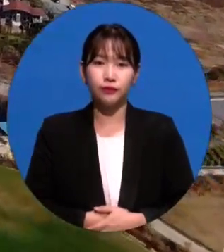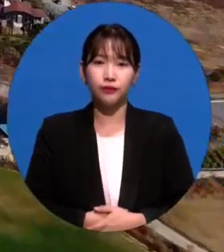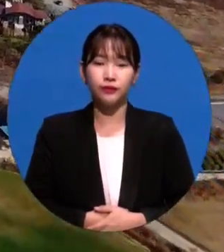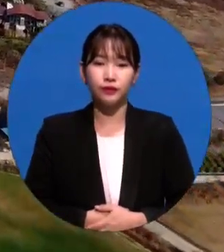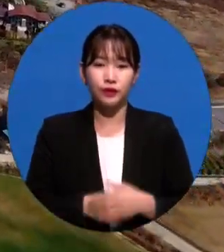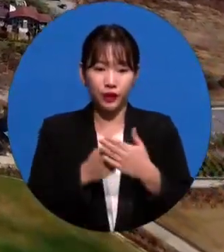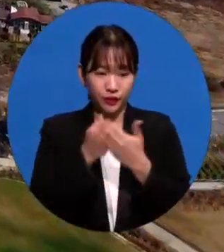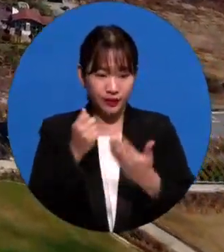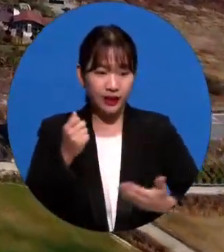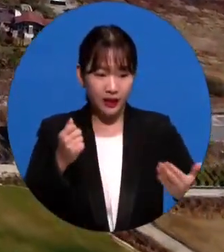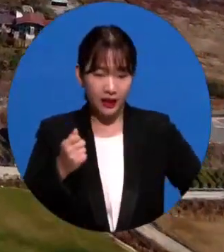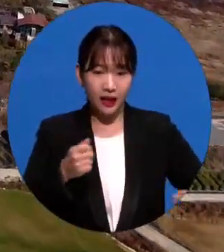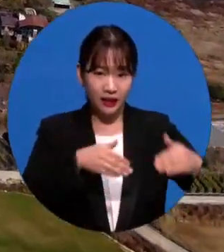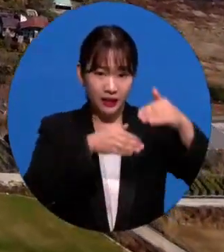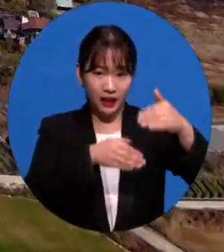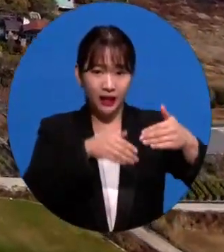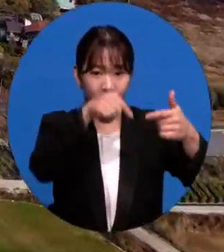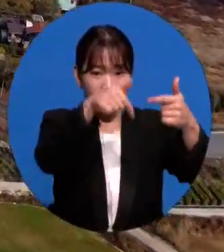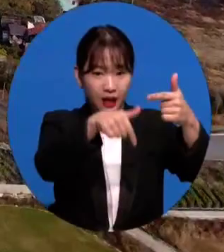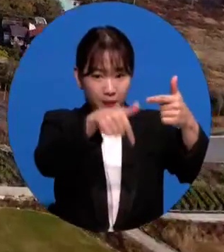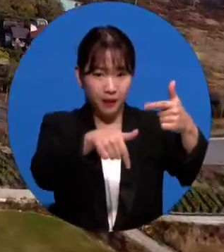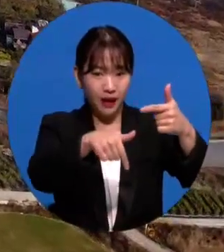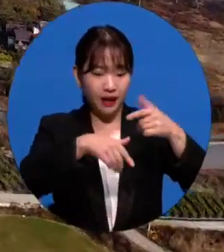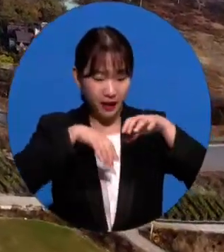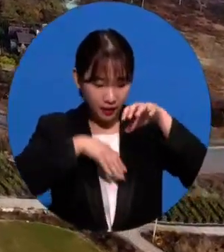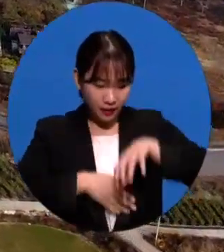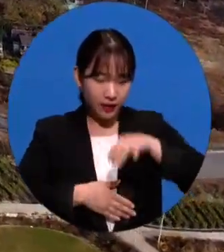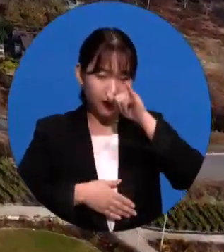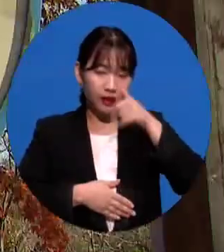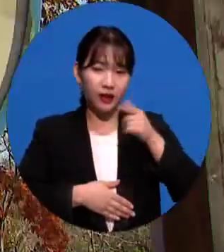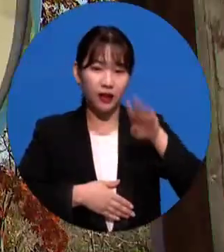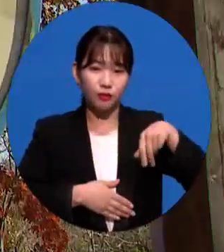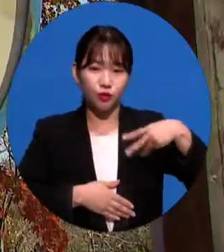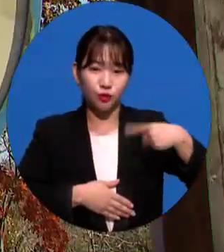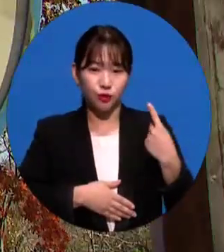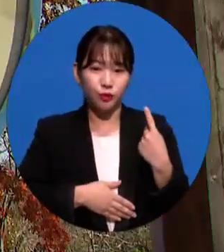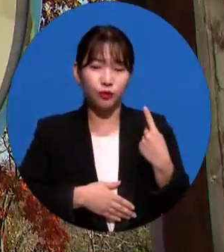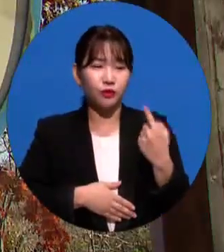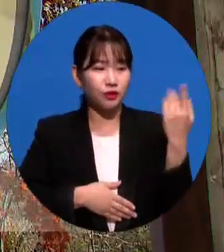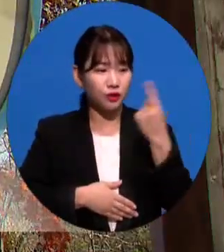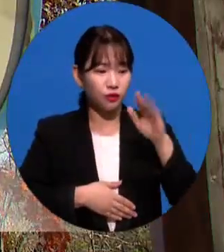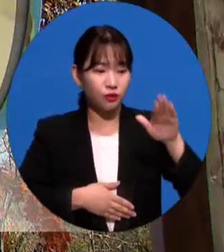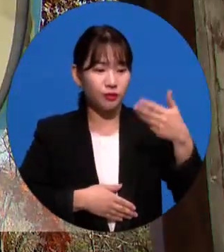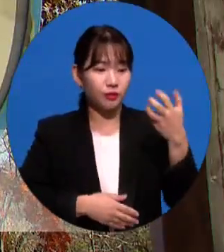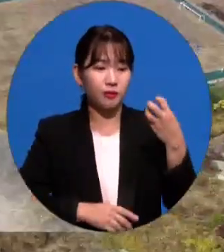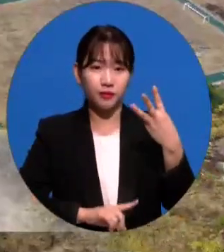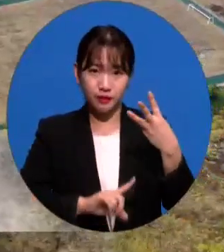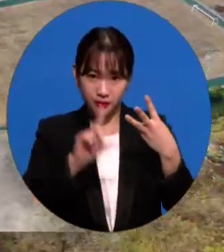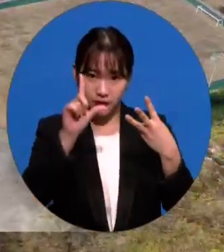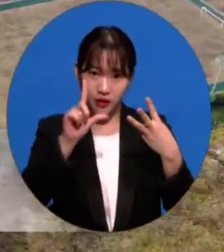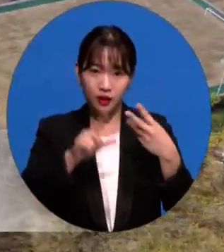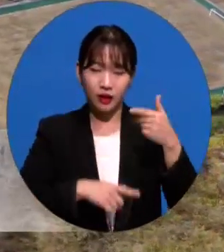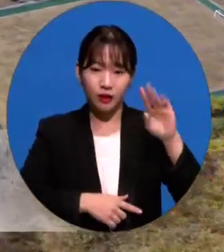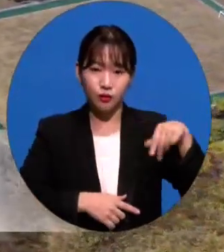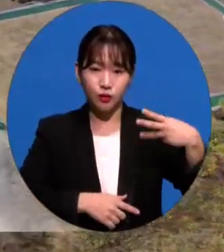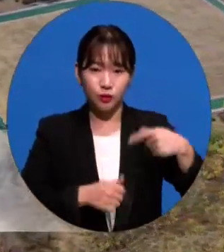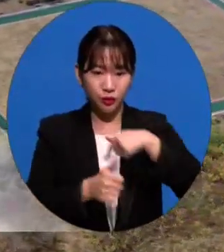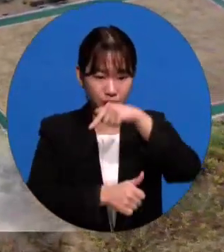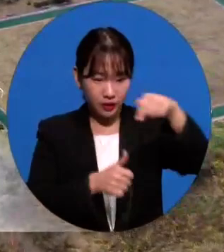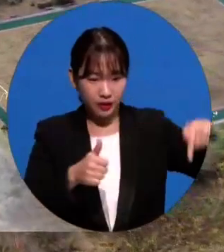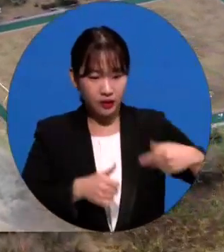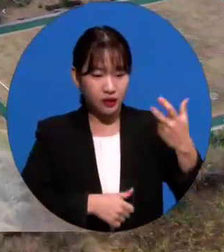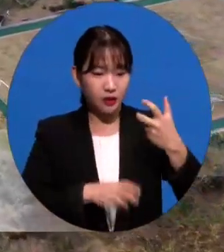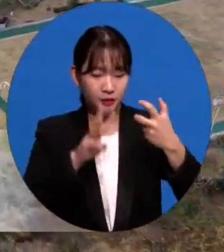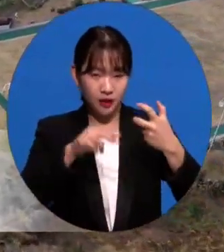영산강을 사이에 두고 남학 신도시를 마주보고 있는 영암 납을또 지난 1983년 나불도일 때